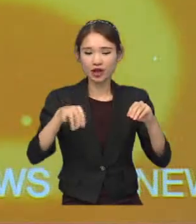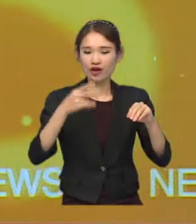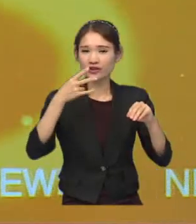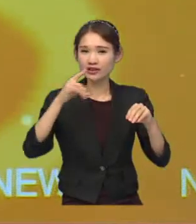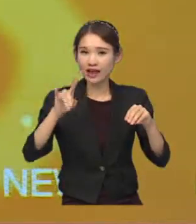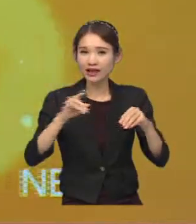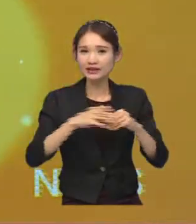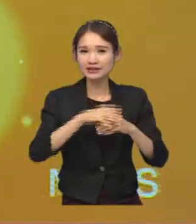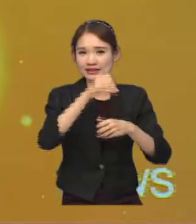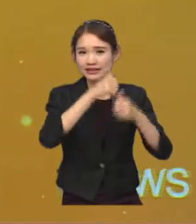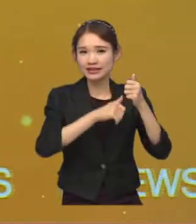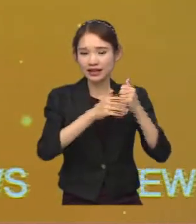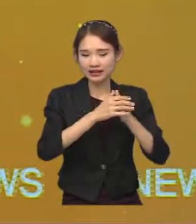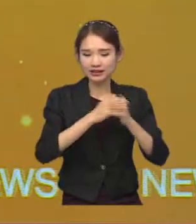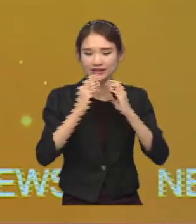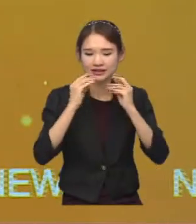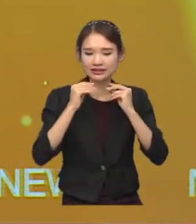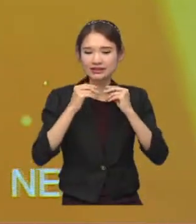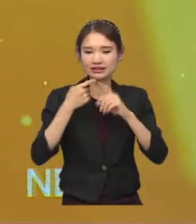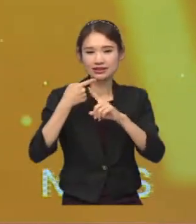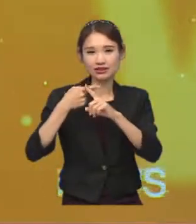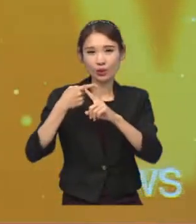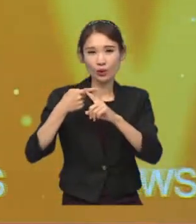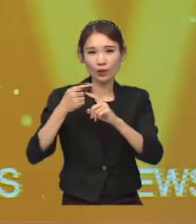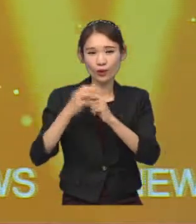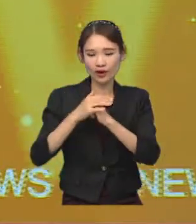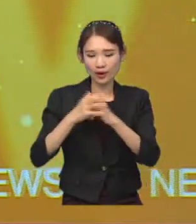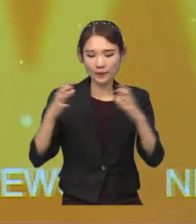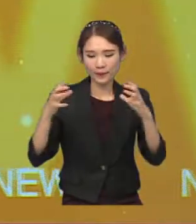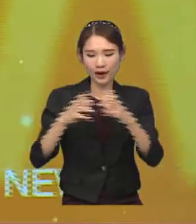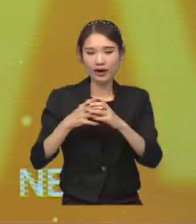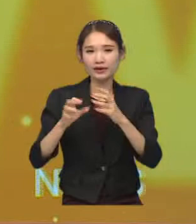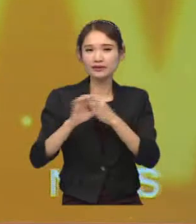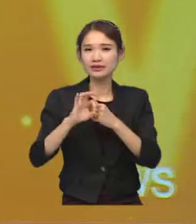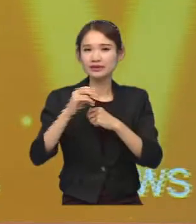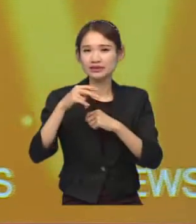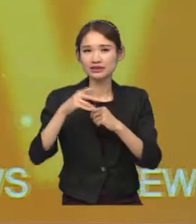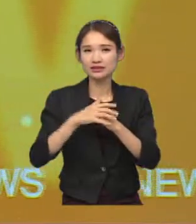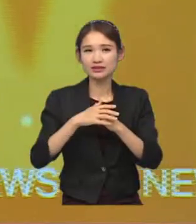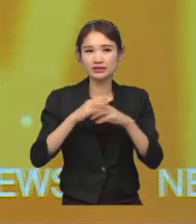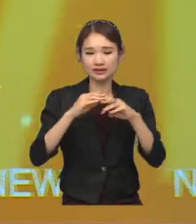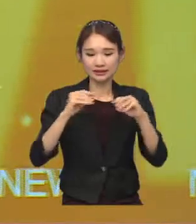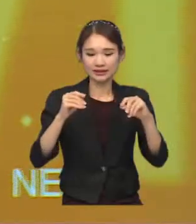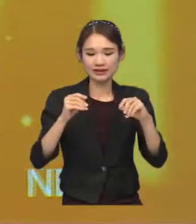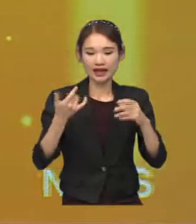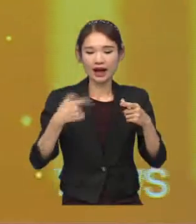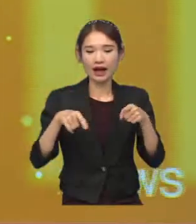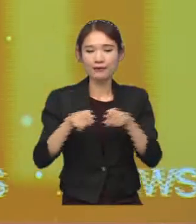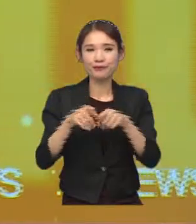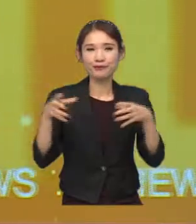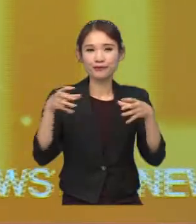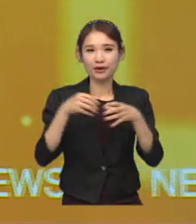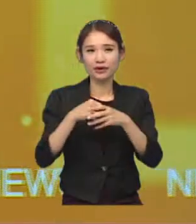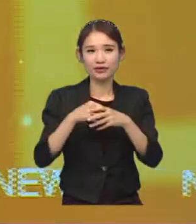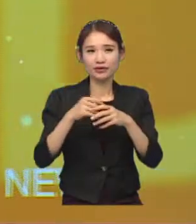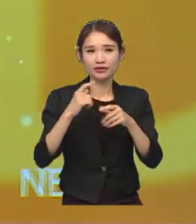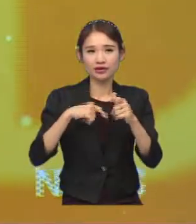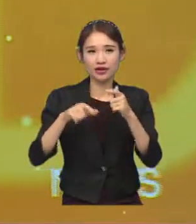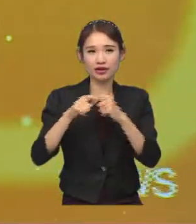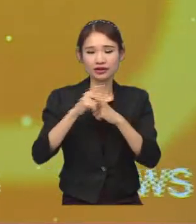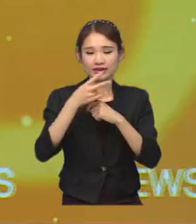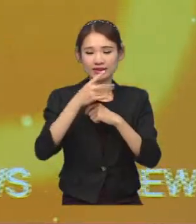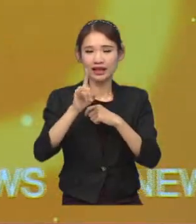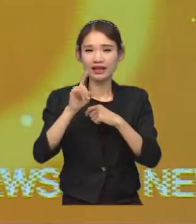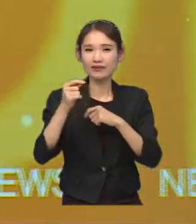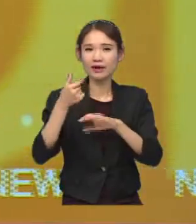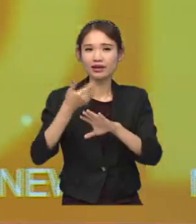대에 밑에다 국토를 받치면 집터 되거든요 흙을 좀 돛과 서 뭔가 올릴 수 있는 대학